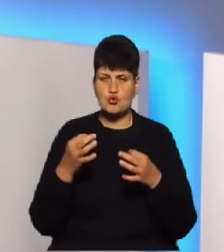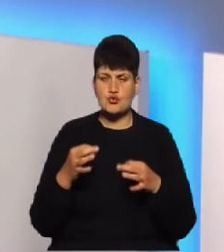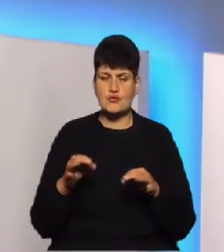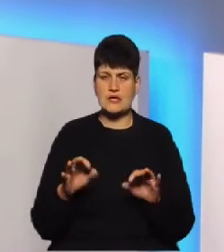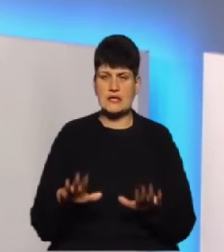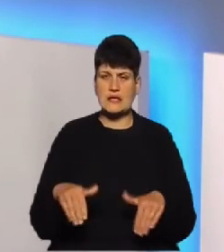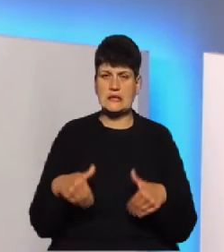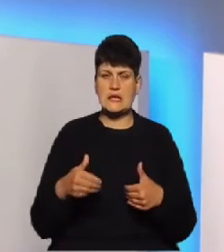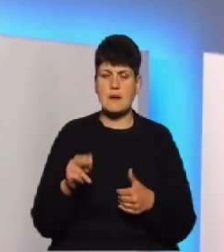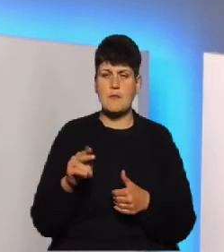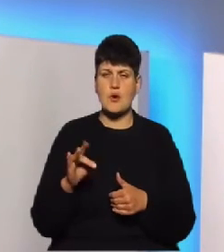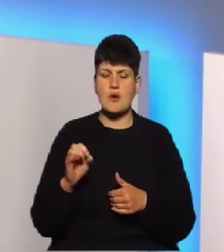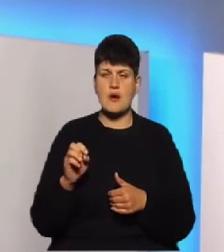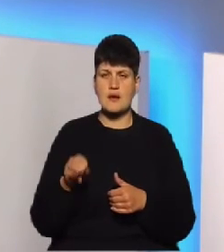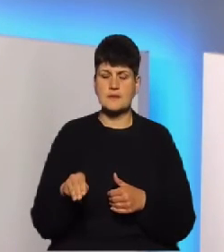цих